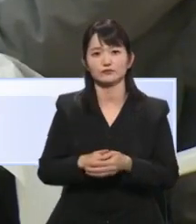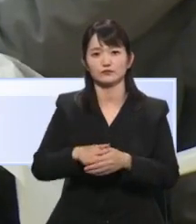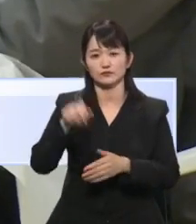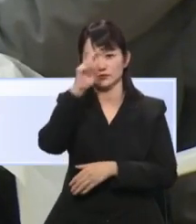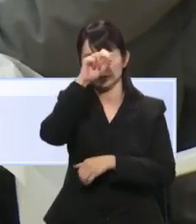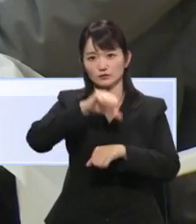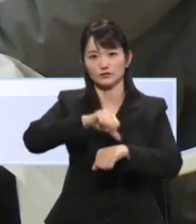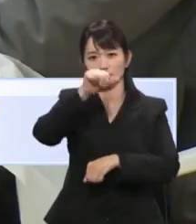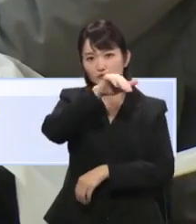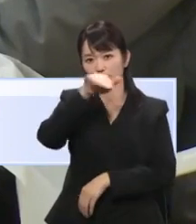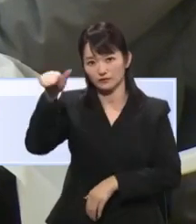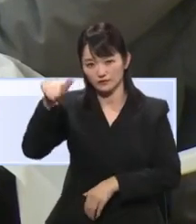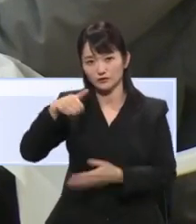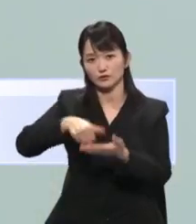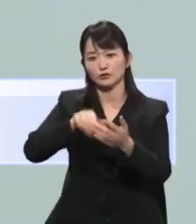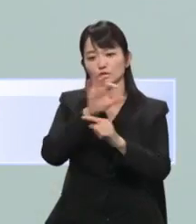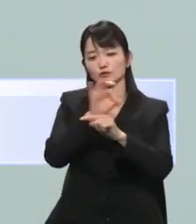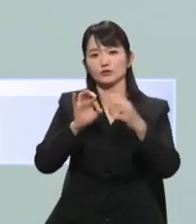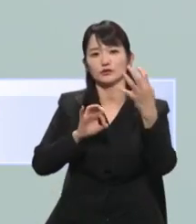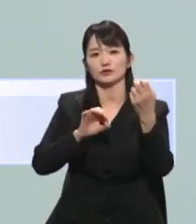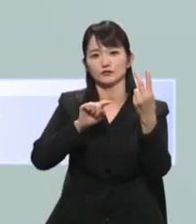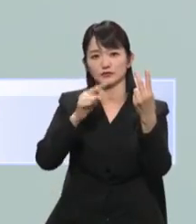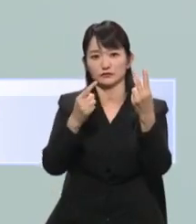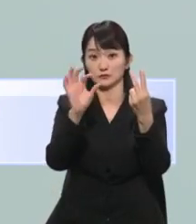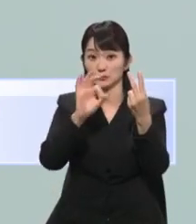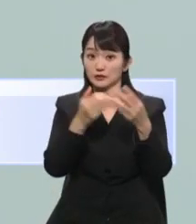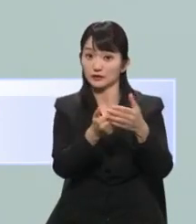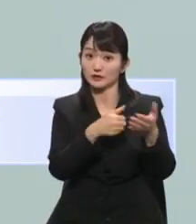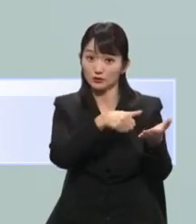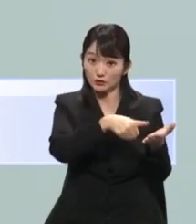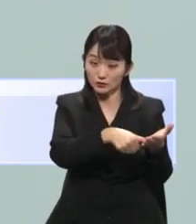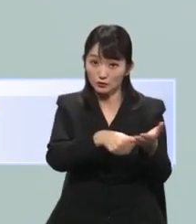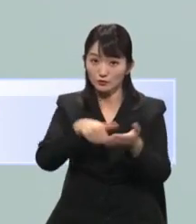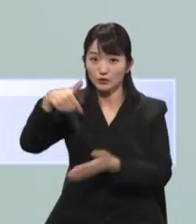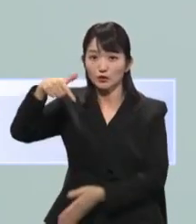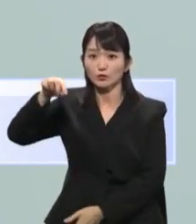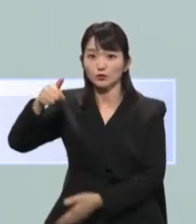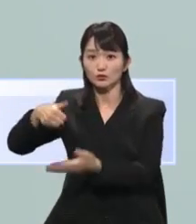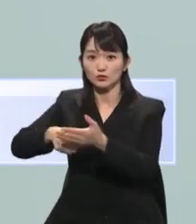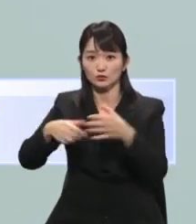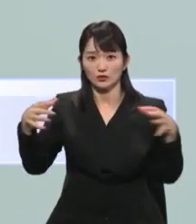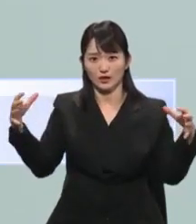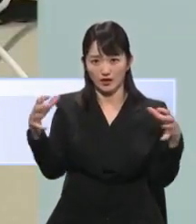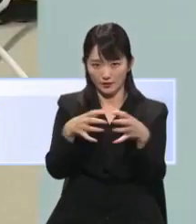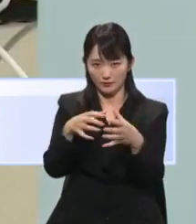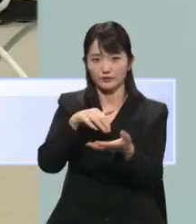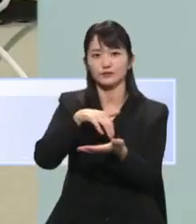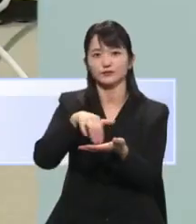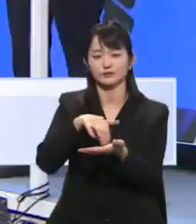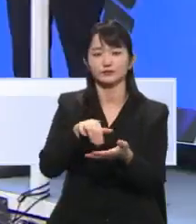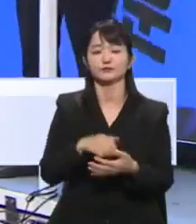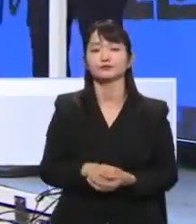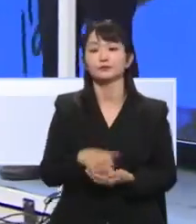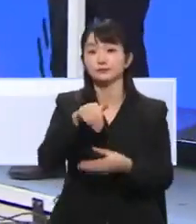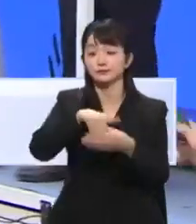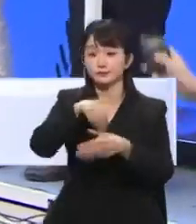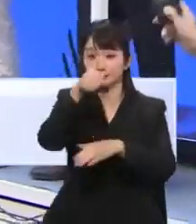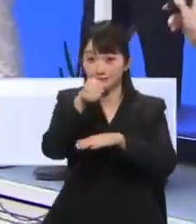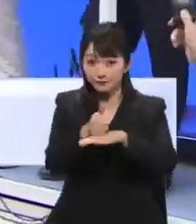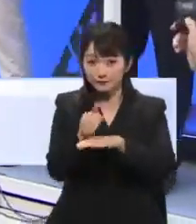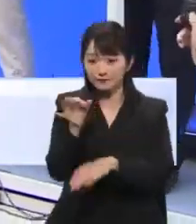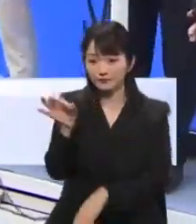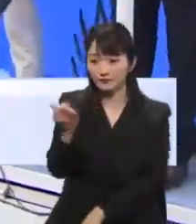투표율 42.1%입니다. 사전투표와 거소투표, 투표율이 합산된 수치입니다. 선거 결과가